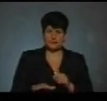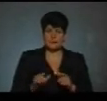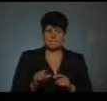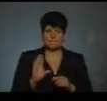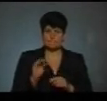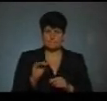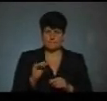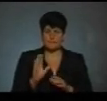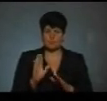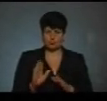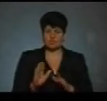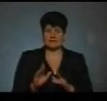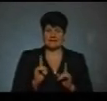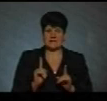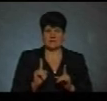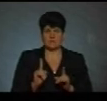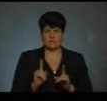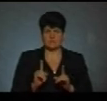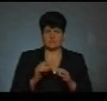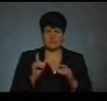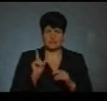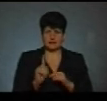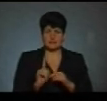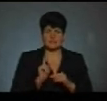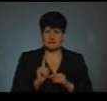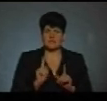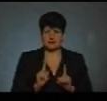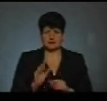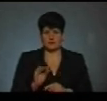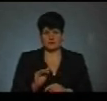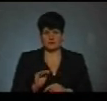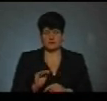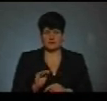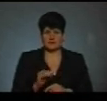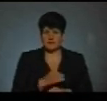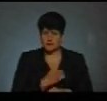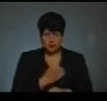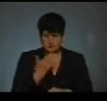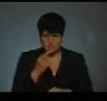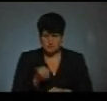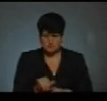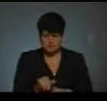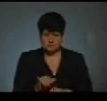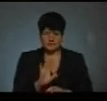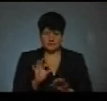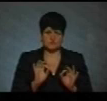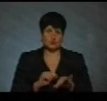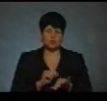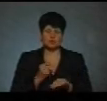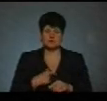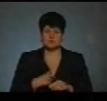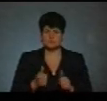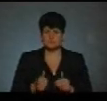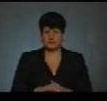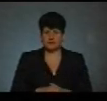Перепустки будуть, тільки рух по перепустках. Добре, я зрозумів. Дуже все, щасливе дороги вам. Температури немає, все нормально у вас? Чувствую себе дуже